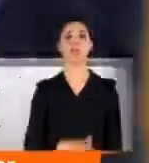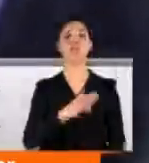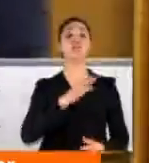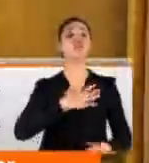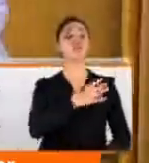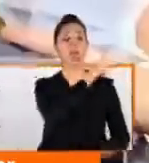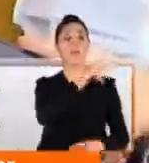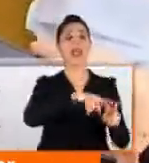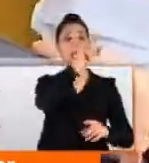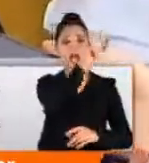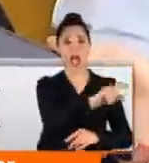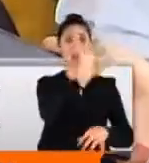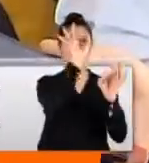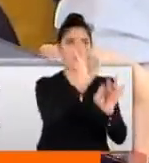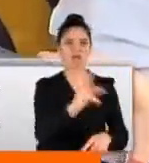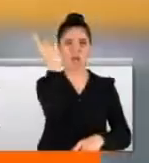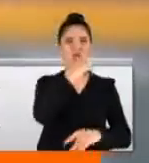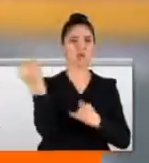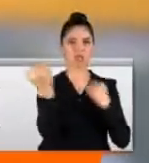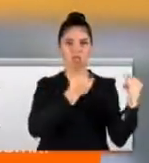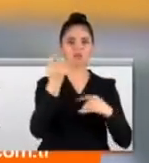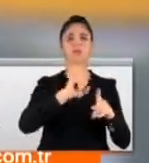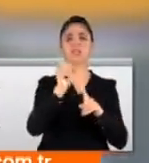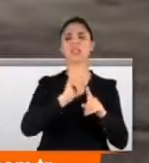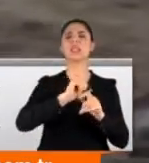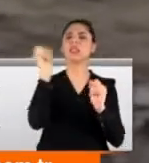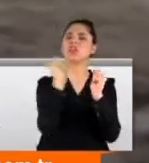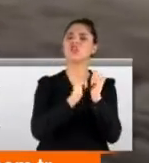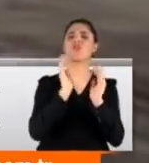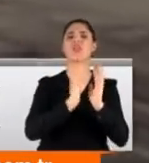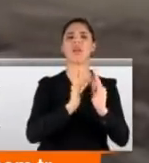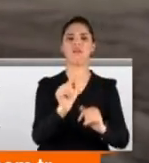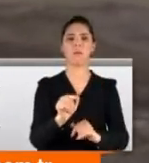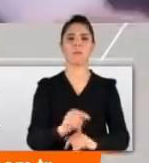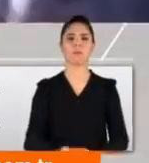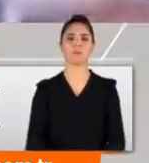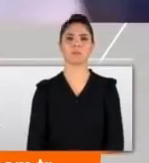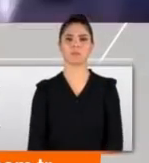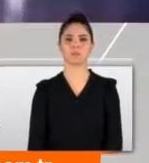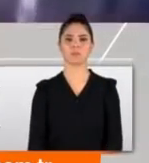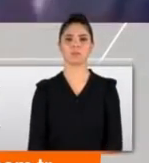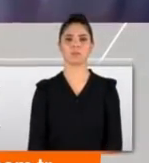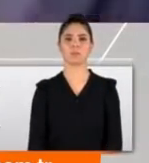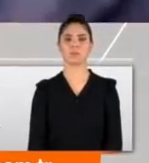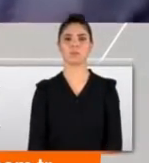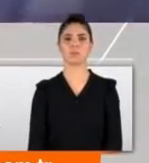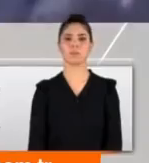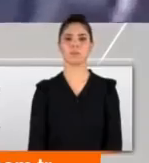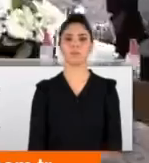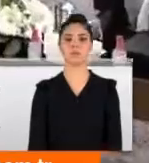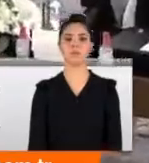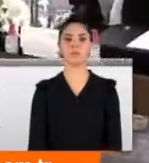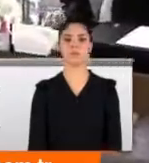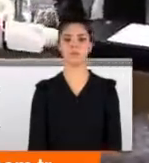CHP'li Ali Mahir Başarır'ın başlattığı tartışmada tansiyon düşmüyor. Cumhuriyet tarihinde ilk kez devletin ordusu Katar'a